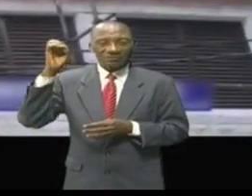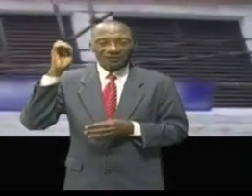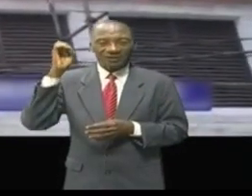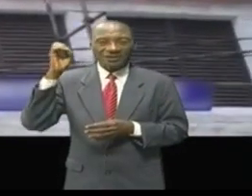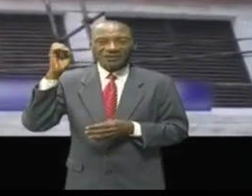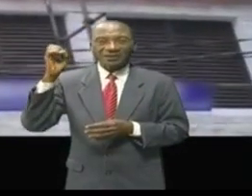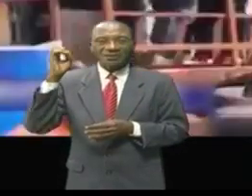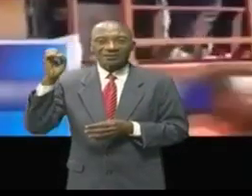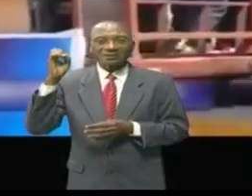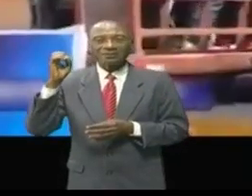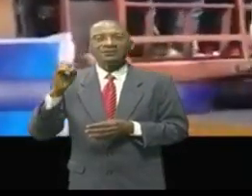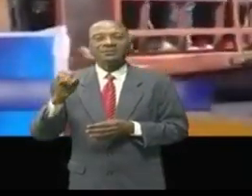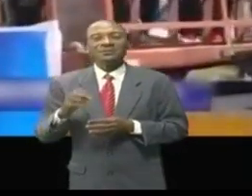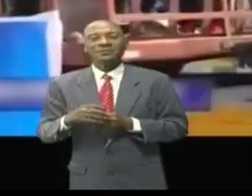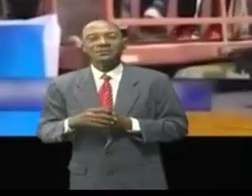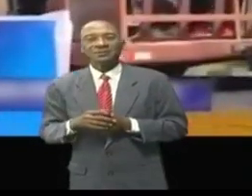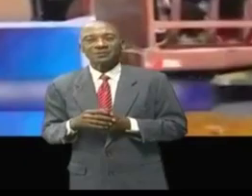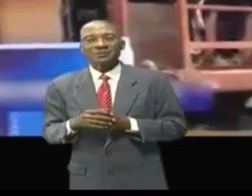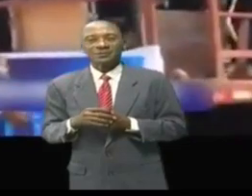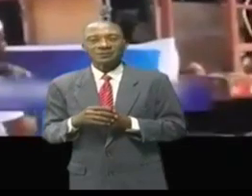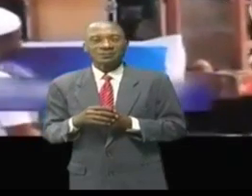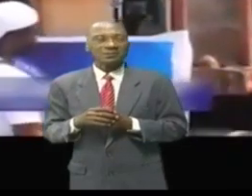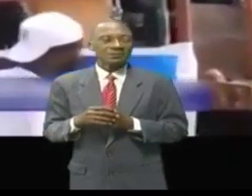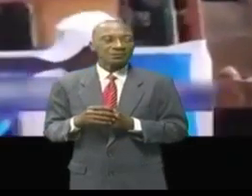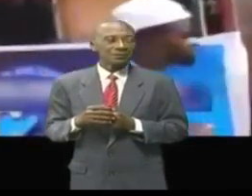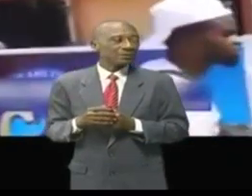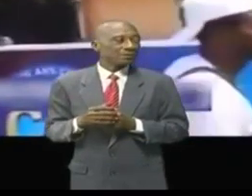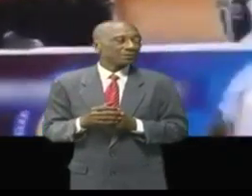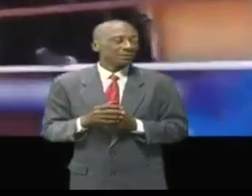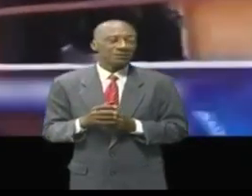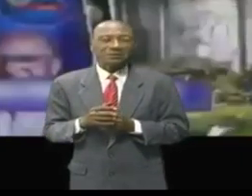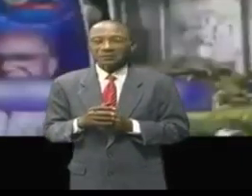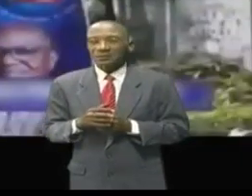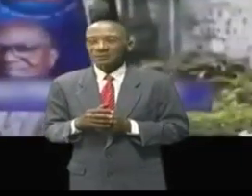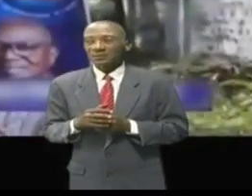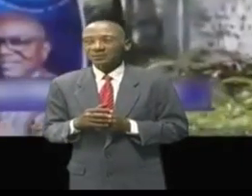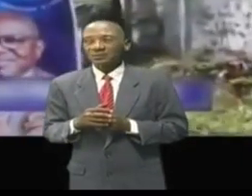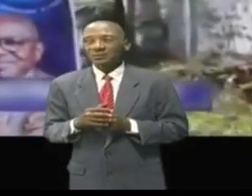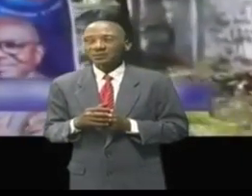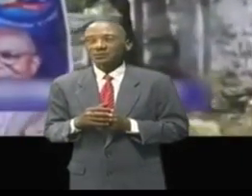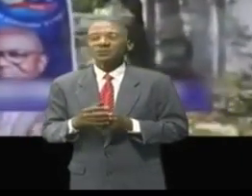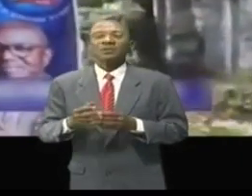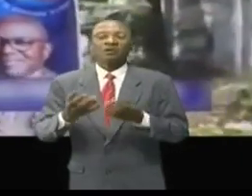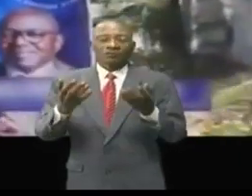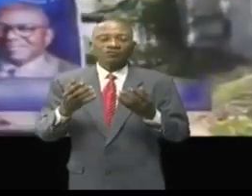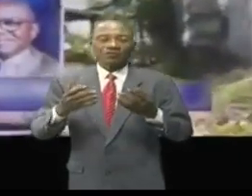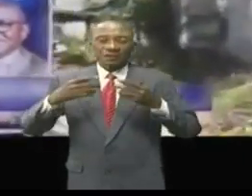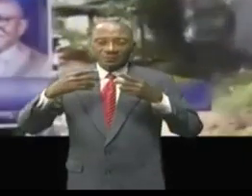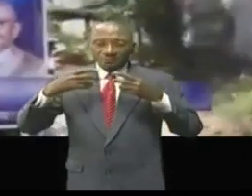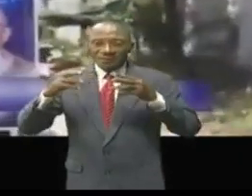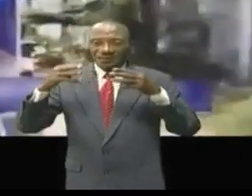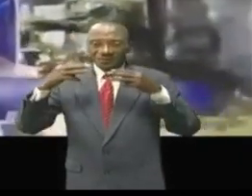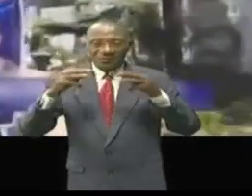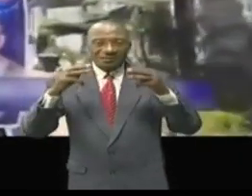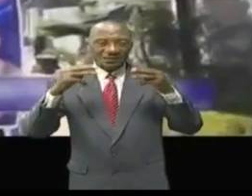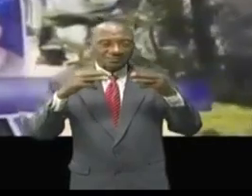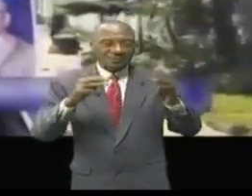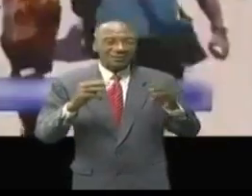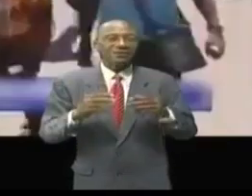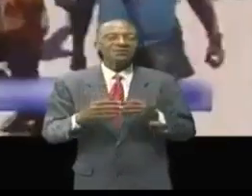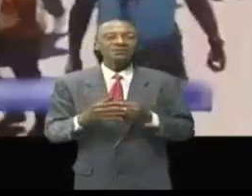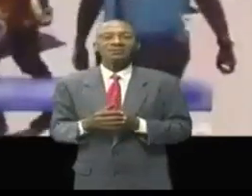a lancé un carnaval motorisé ce week-end pour passer les messages et inviter un grand nombre,